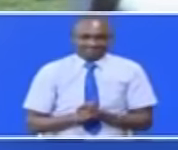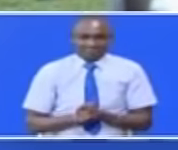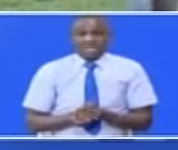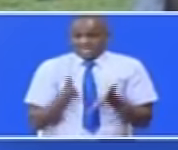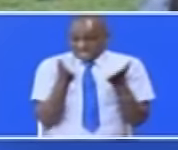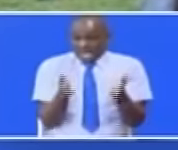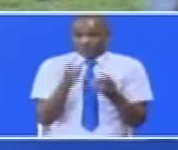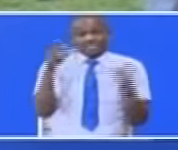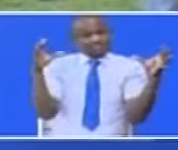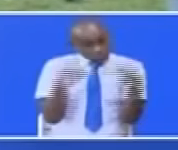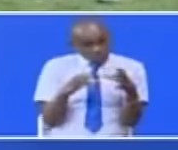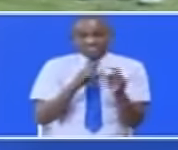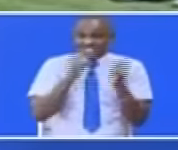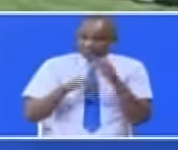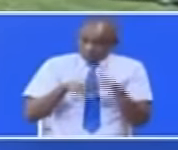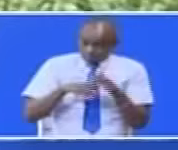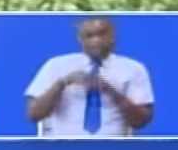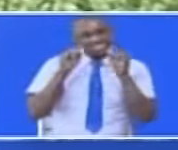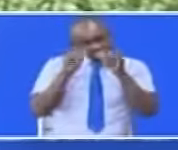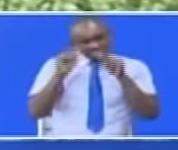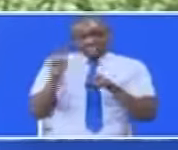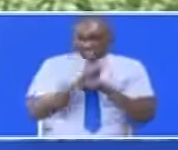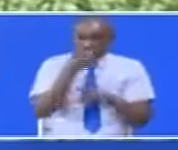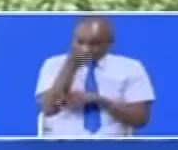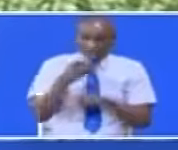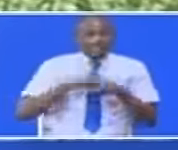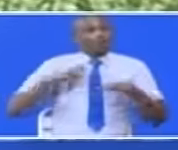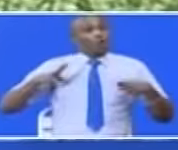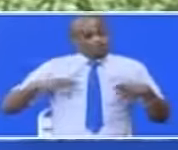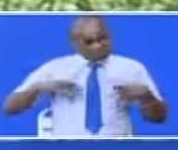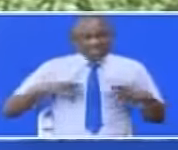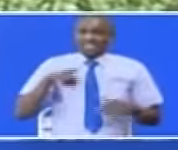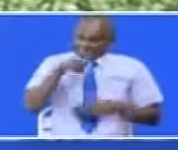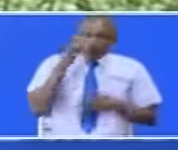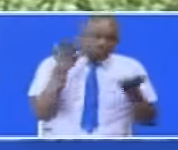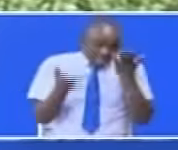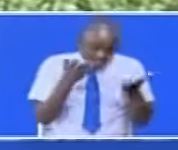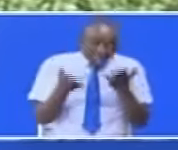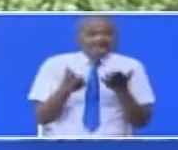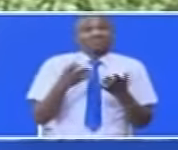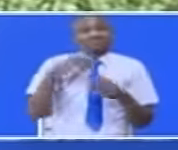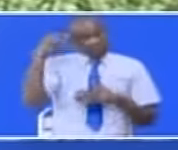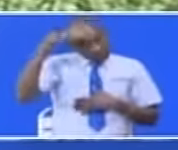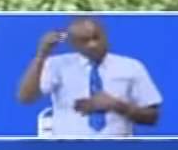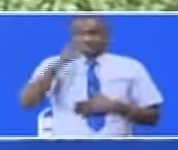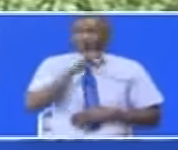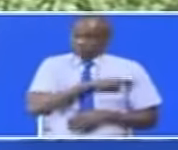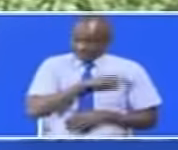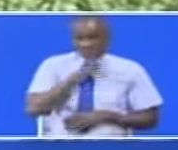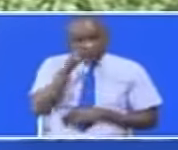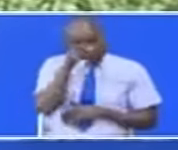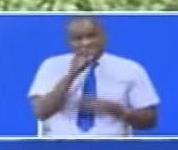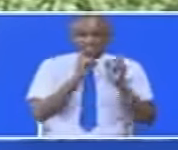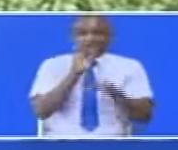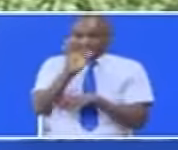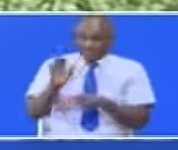Kwa sasa klabu hiyo inaandaa mafunzo kwa watoto walio likizoni ambao huenda katika siku zao za usoni wakanufaika kupitia talanta